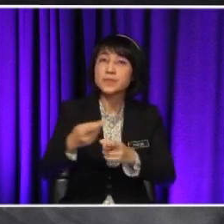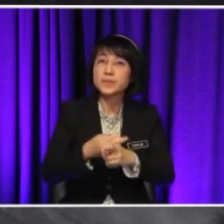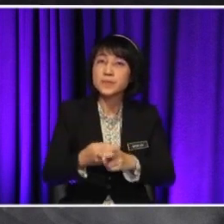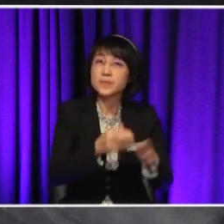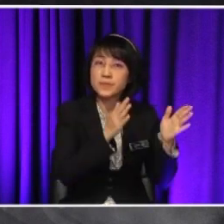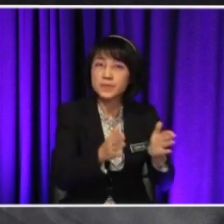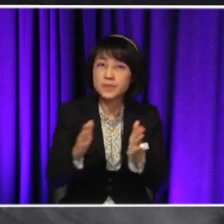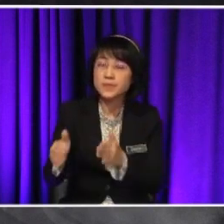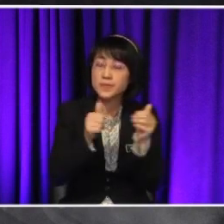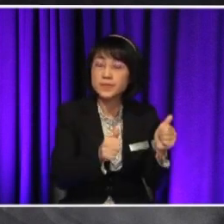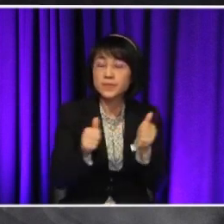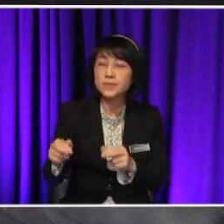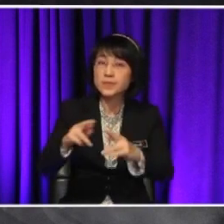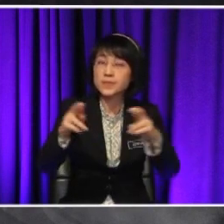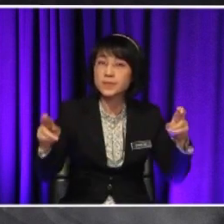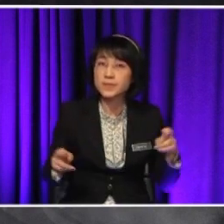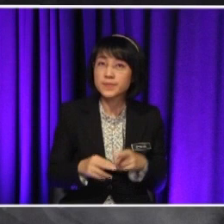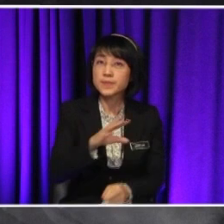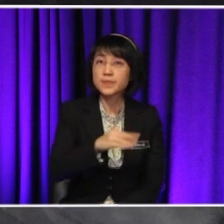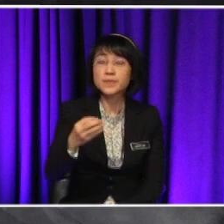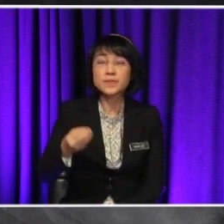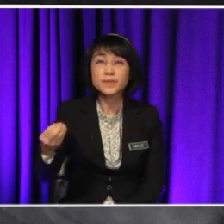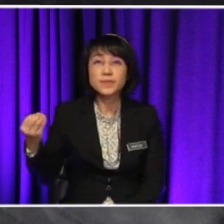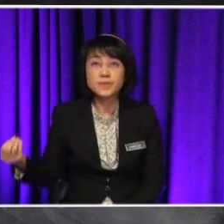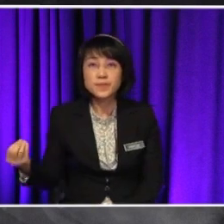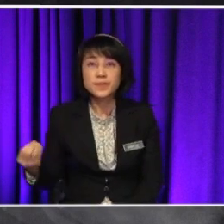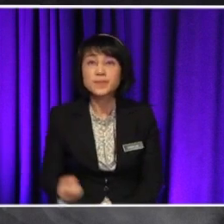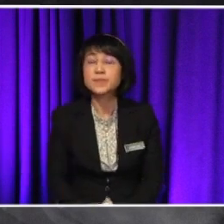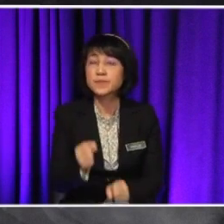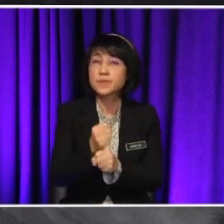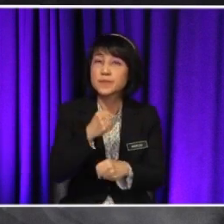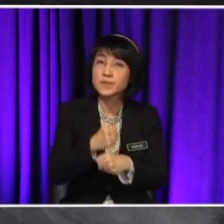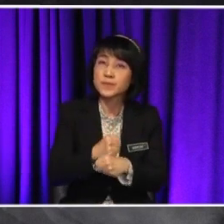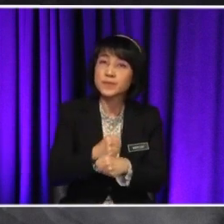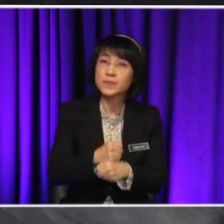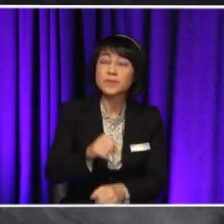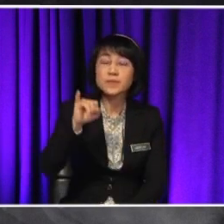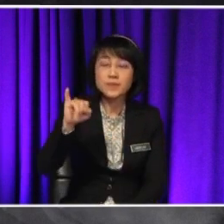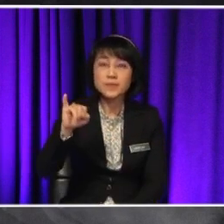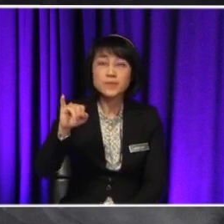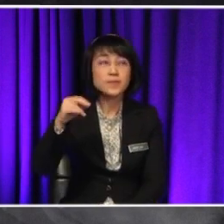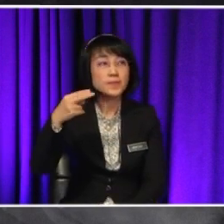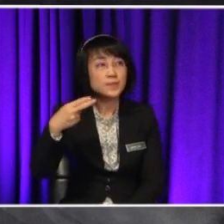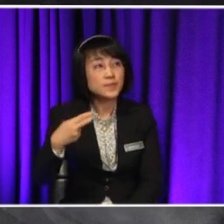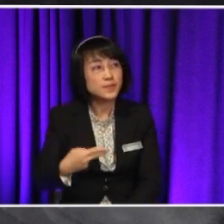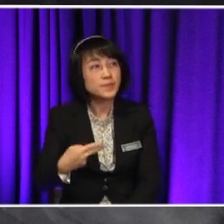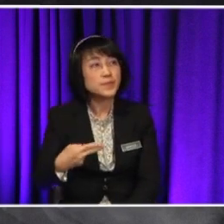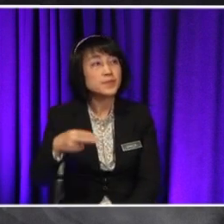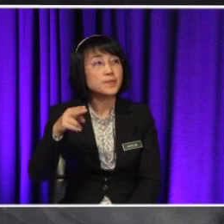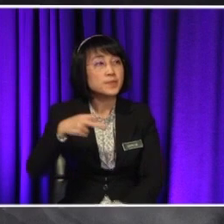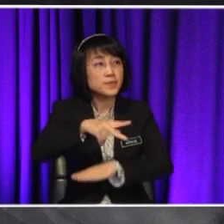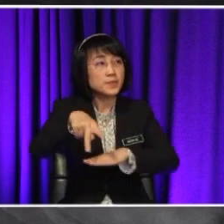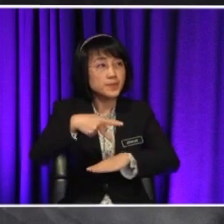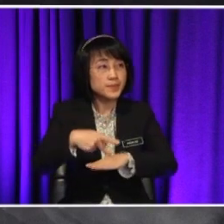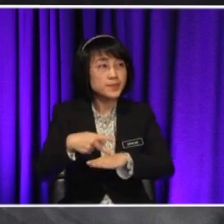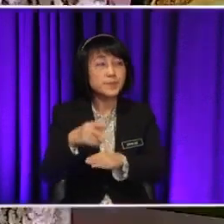ruang dan objek. Okey, kat sini ada susunan bentuk I, L, H, pulau, U, bentuk G. Ini kita